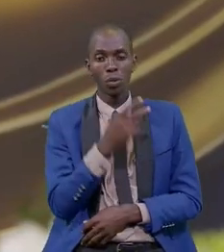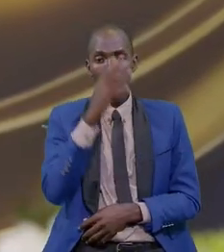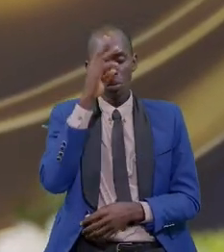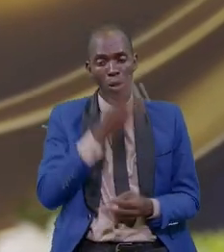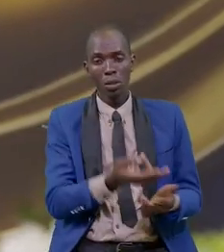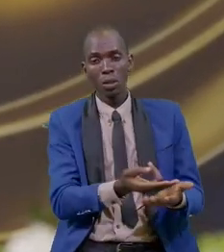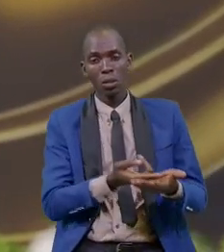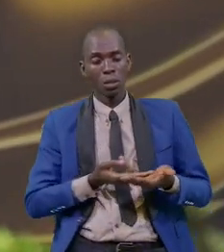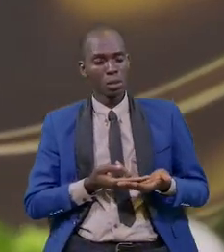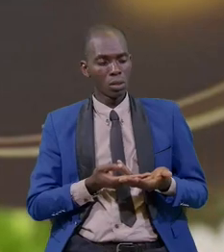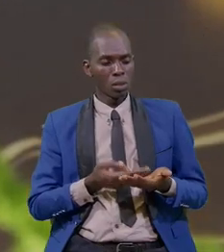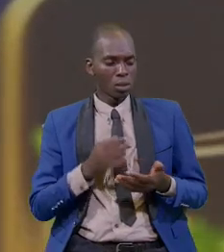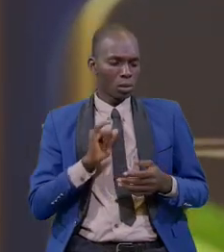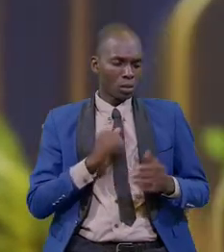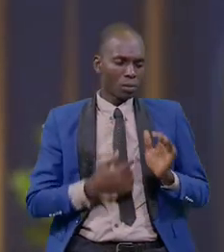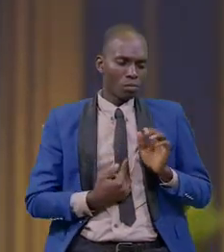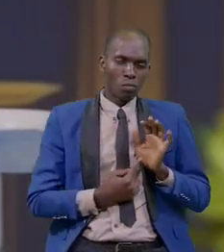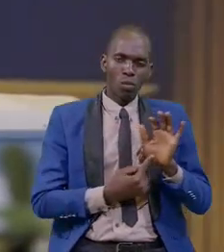fut ému de compassion.